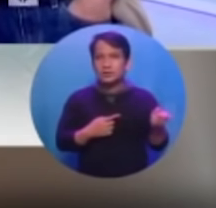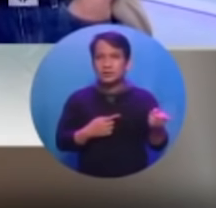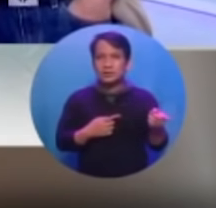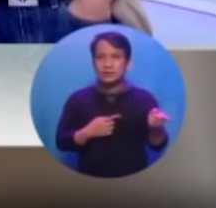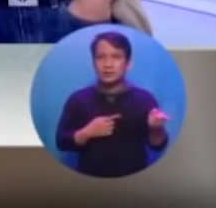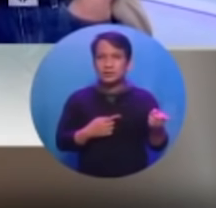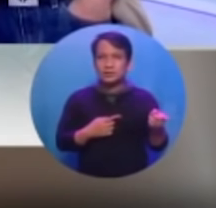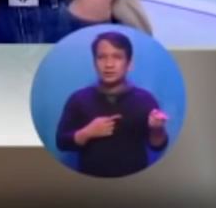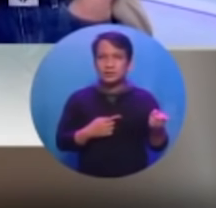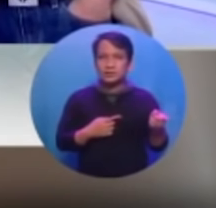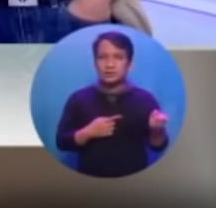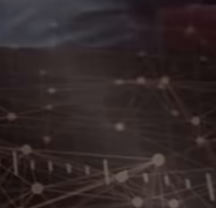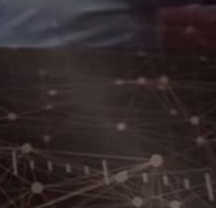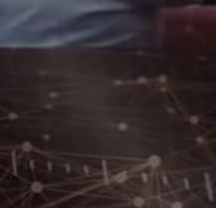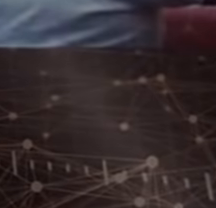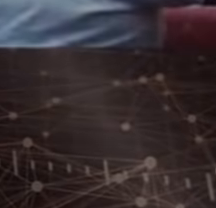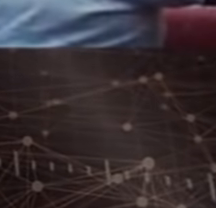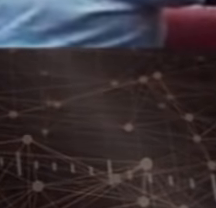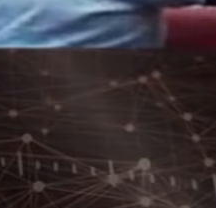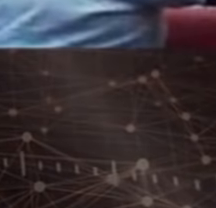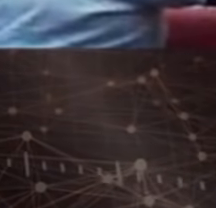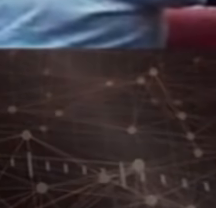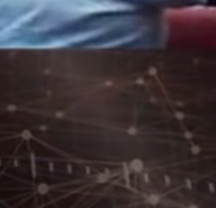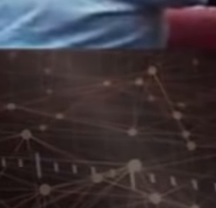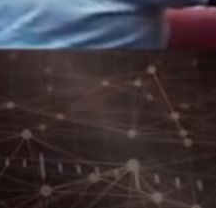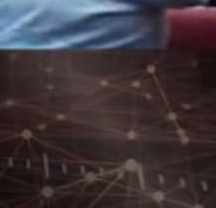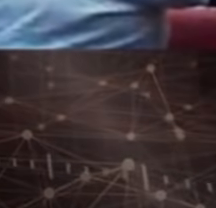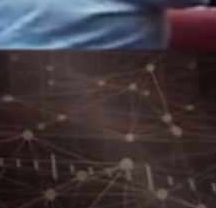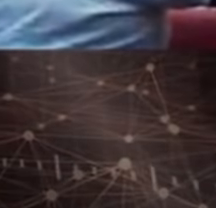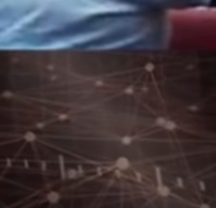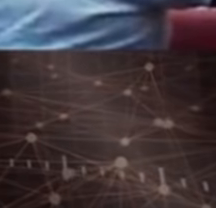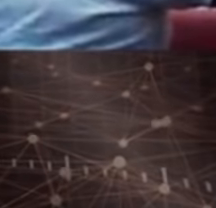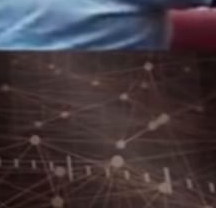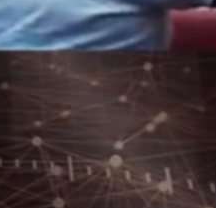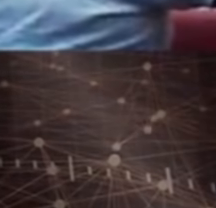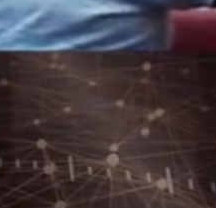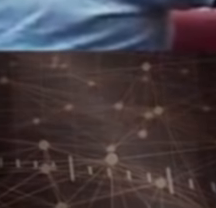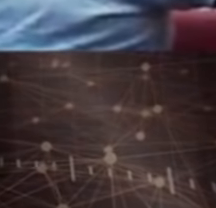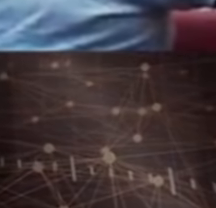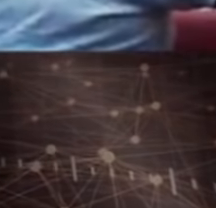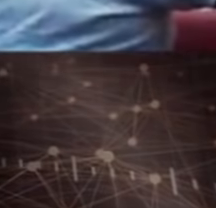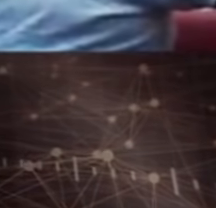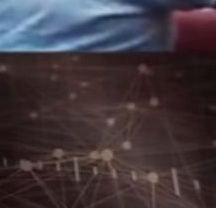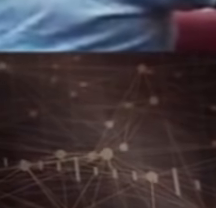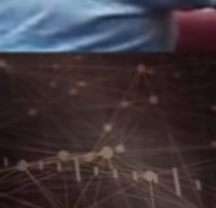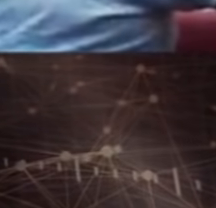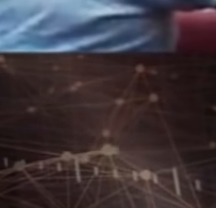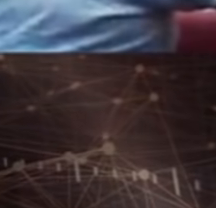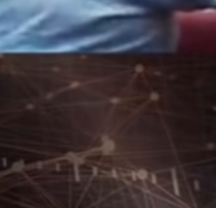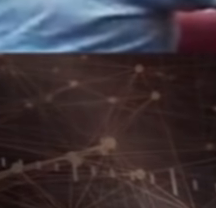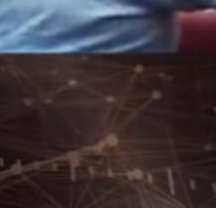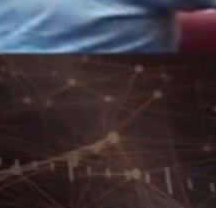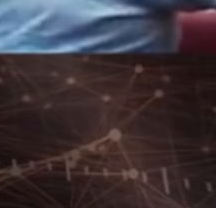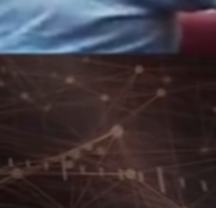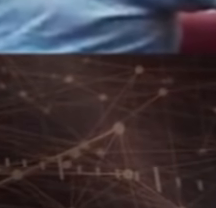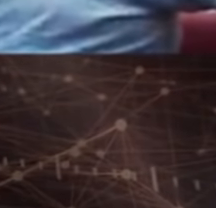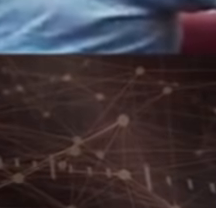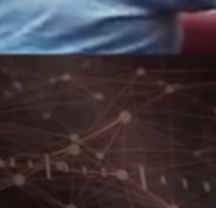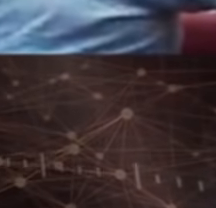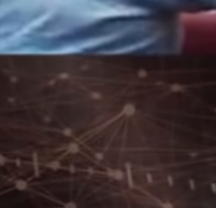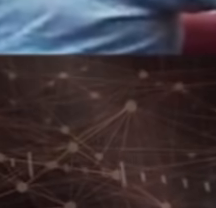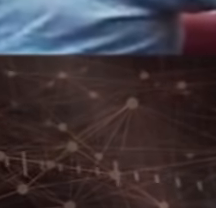Ayaw pong magpaayos na po itong si Pulis at saka yung asawa niya po kasi po ang pagkakaalam po